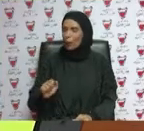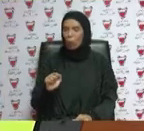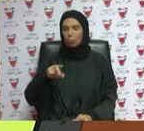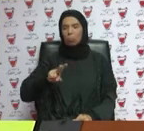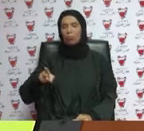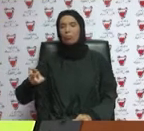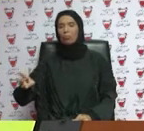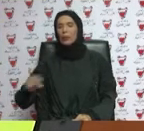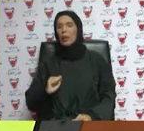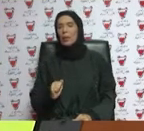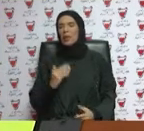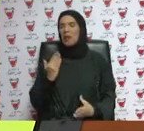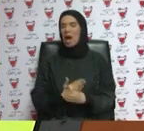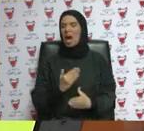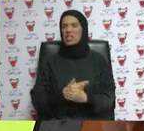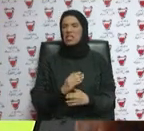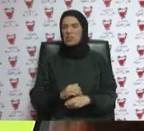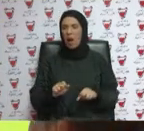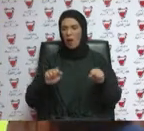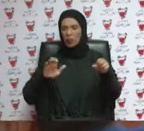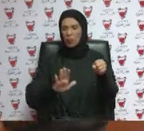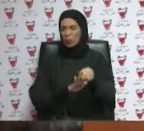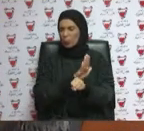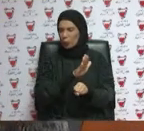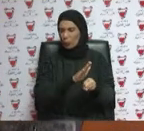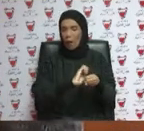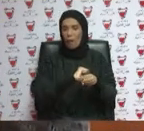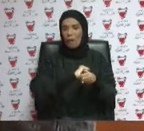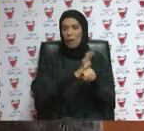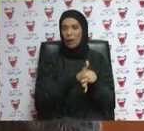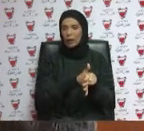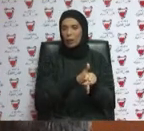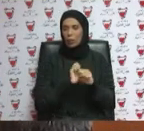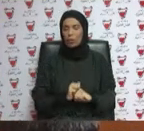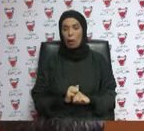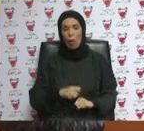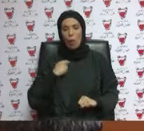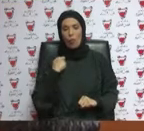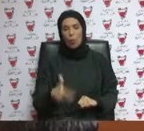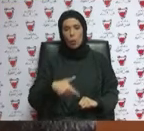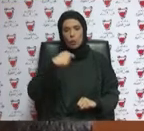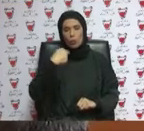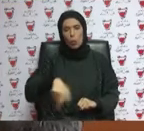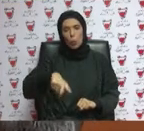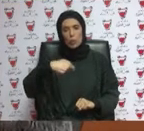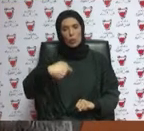من تداعيات أزمة قاعدة تطحن العالم. مليارات ضخت